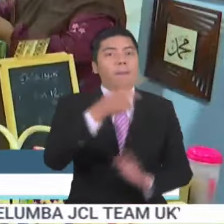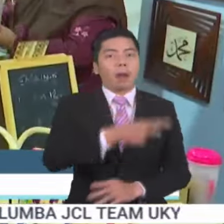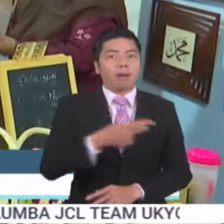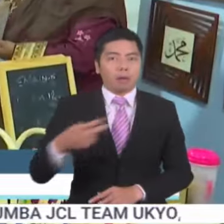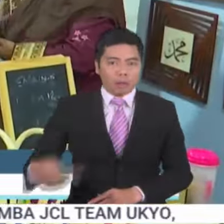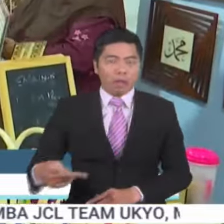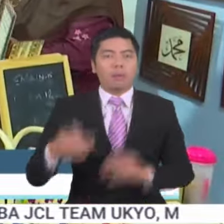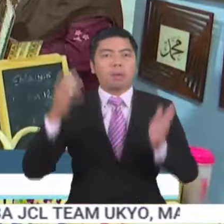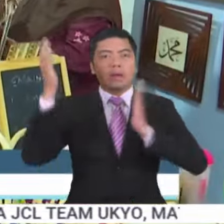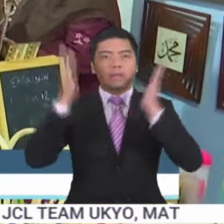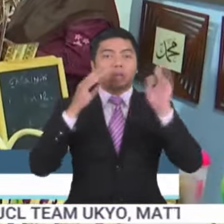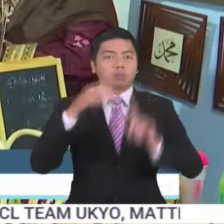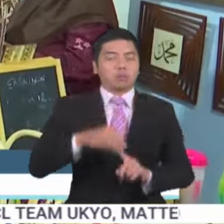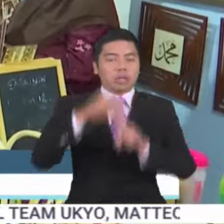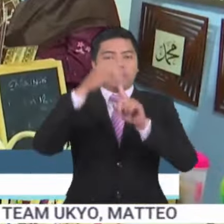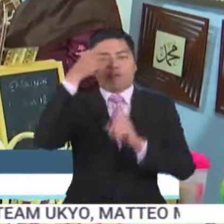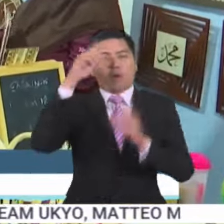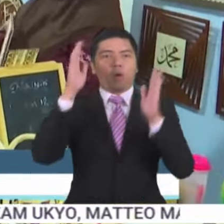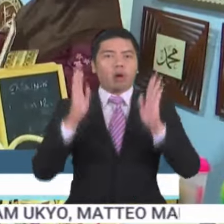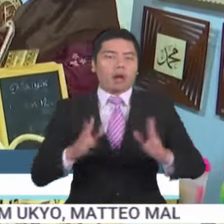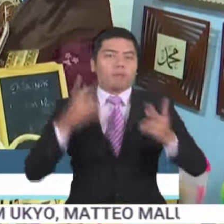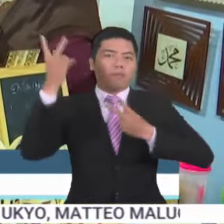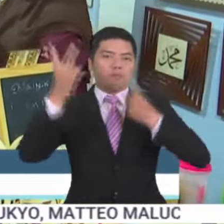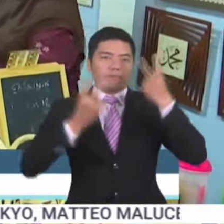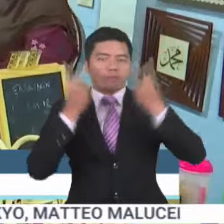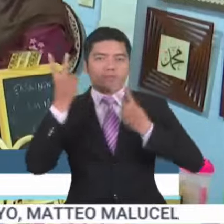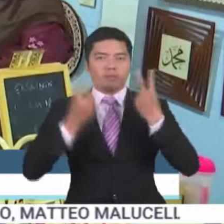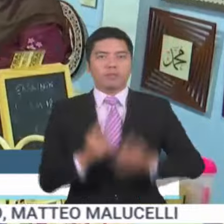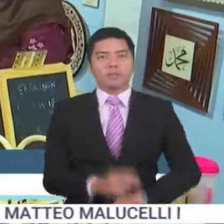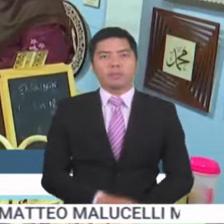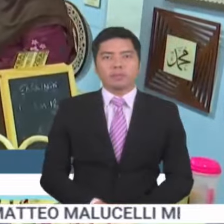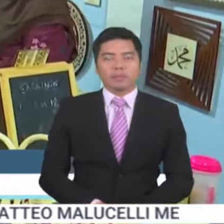kraft tempatan khususnya kepada pelancong.